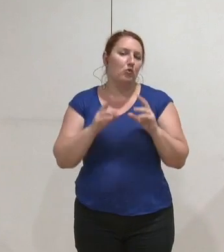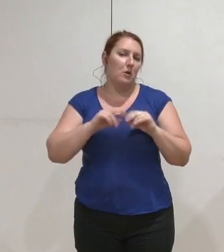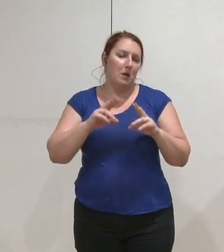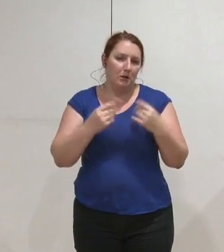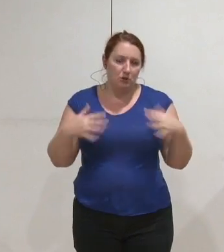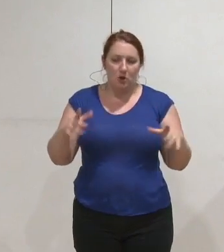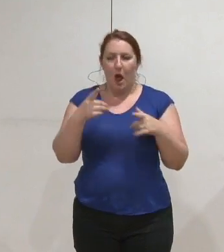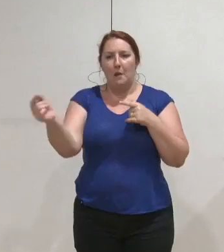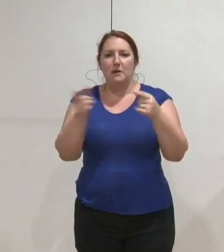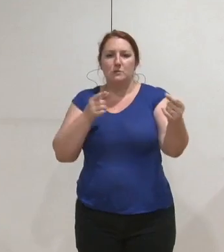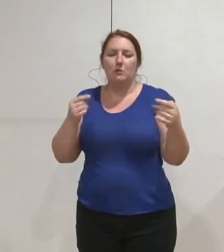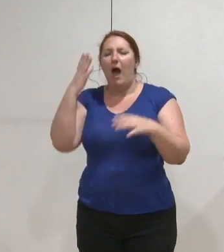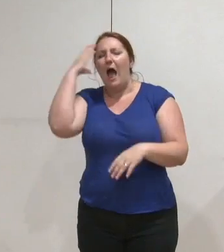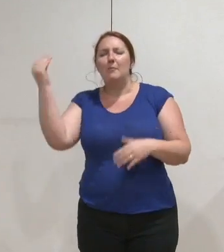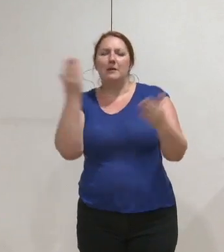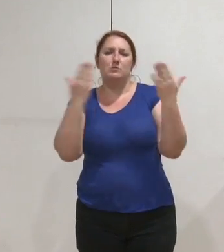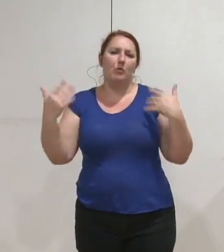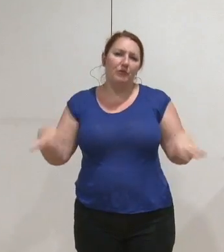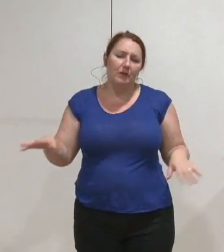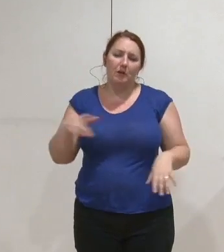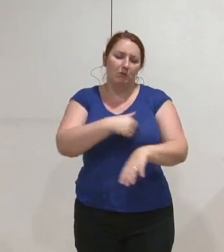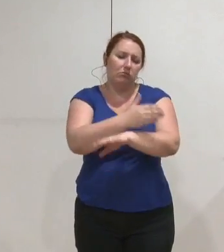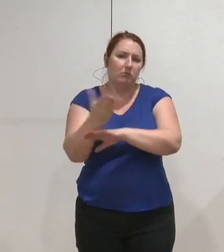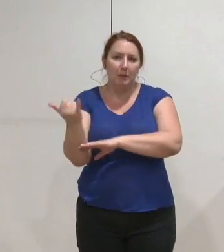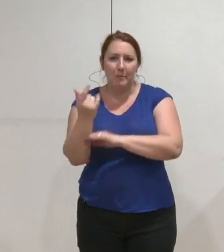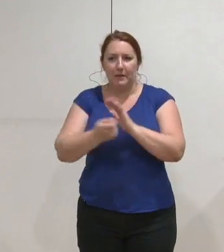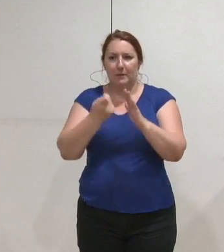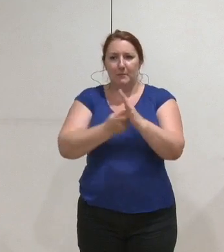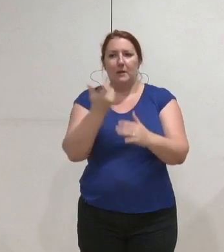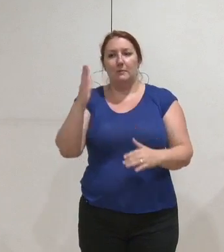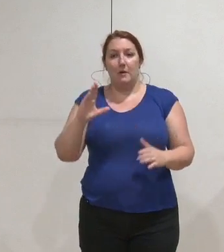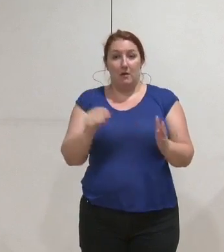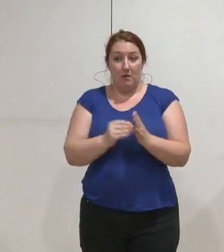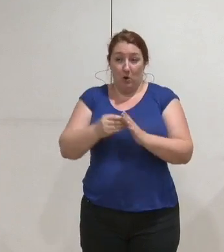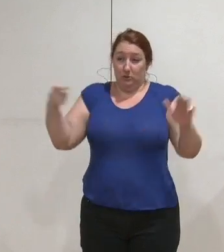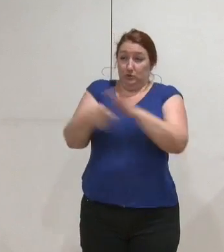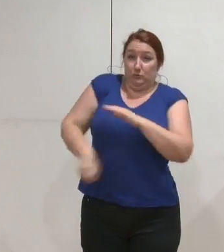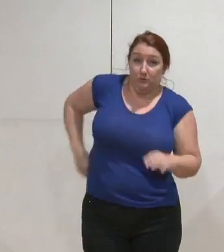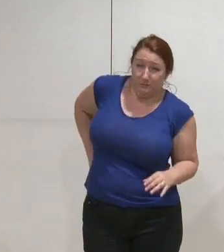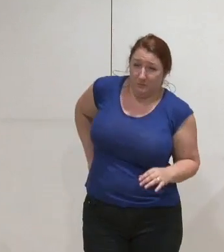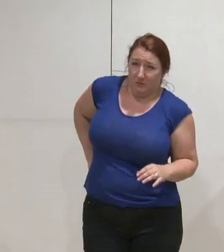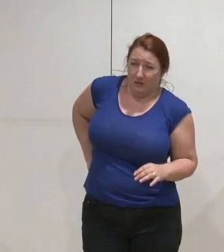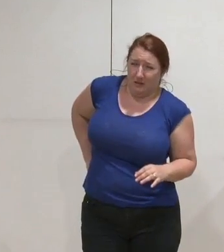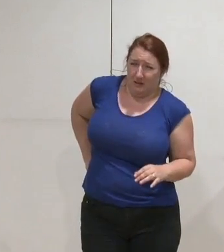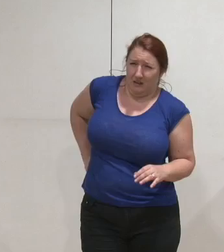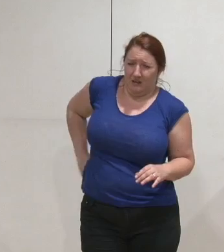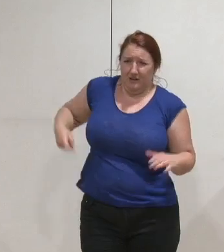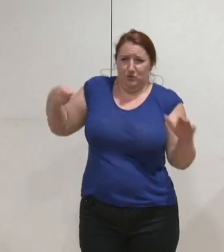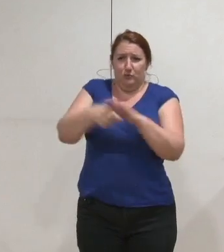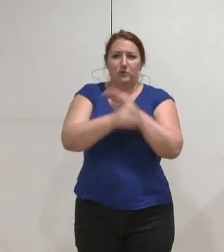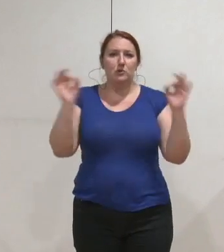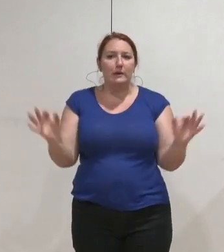expo on va peut-être pas en reparler vu l'heure un peu tardive mais là encore il y a une subvention là aussi qualifié d'exceptionnel